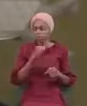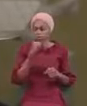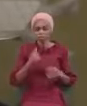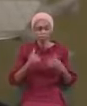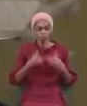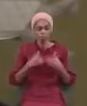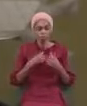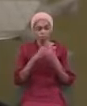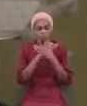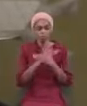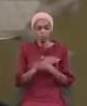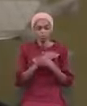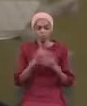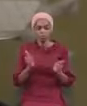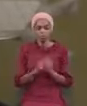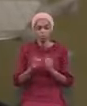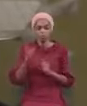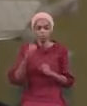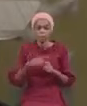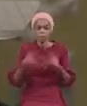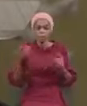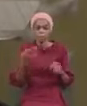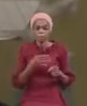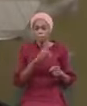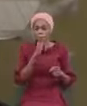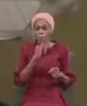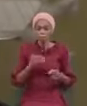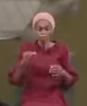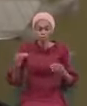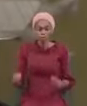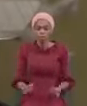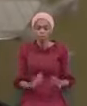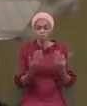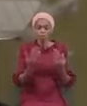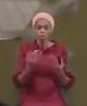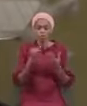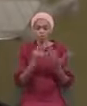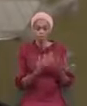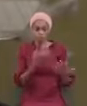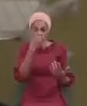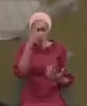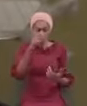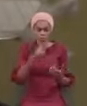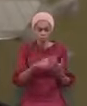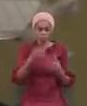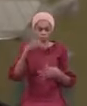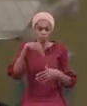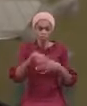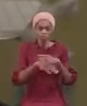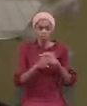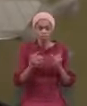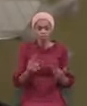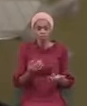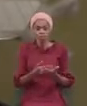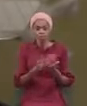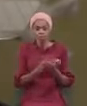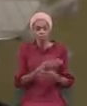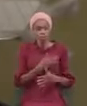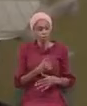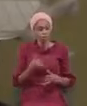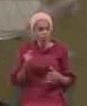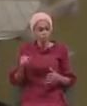Fontaine il a l'expiration qui t'attend pour que tu vienent ce matin et bien sûr pour quiconque